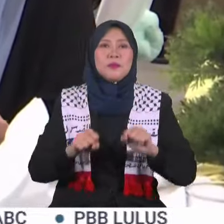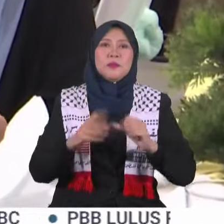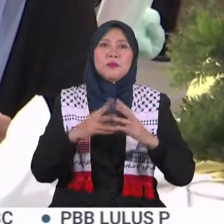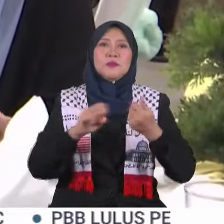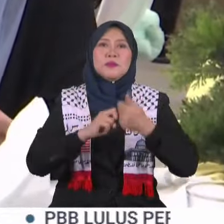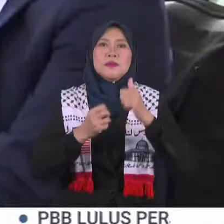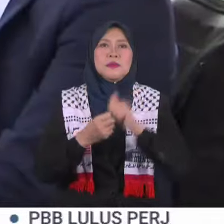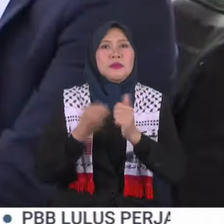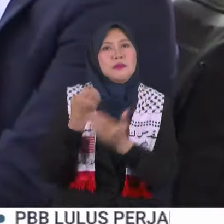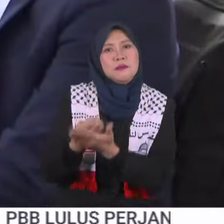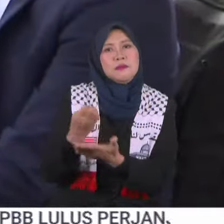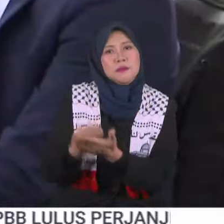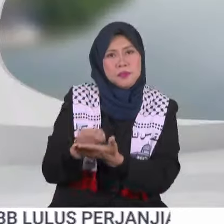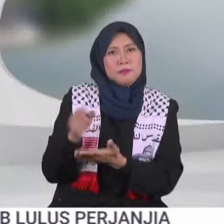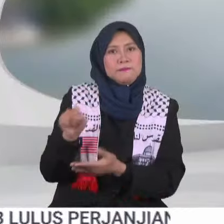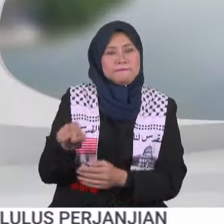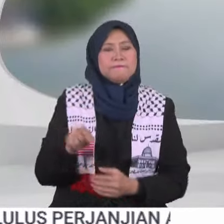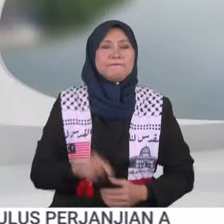ekonomi bayangan.